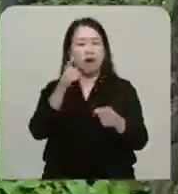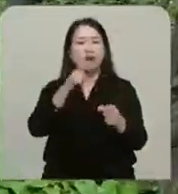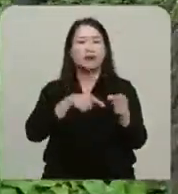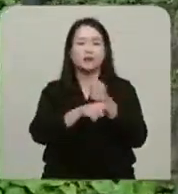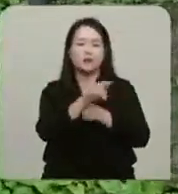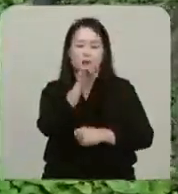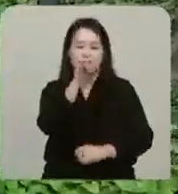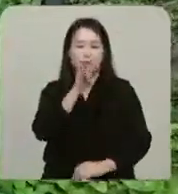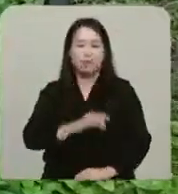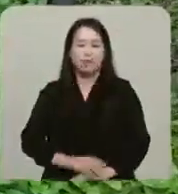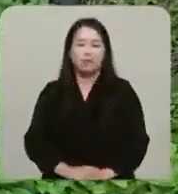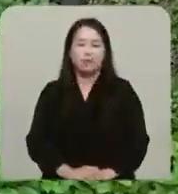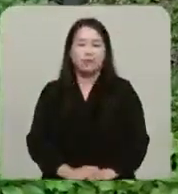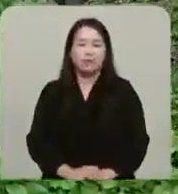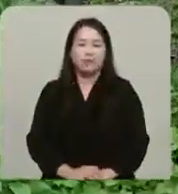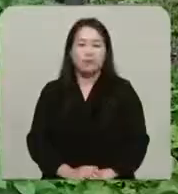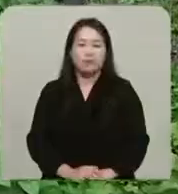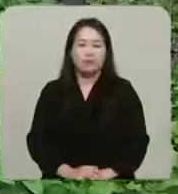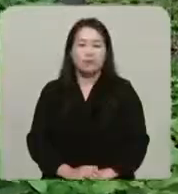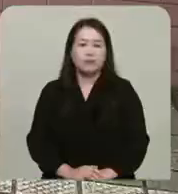있습니다.